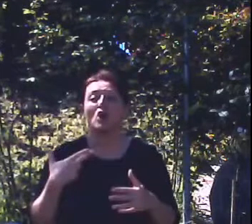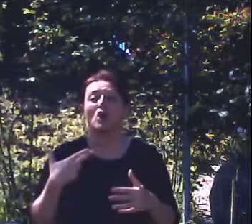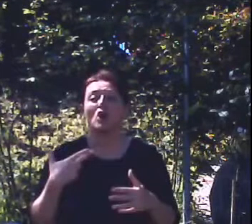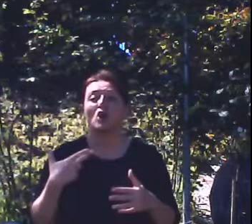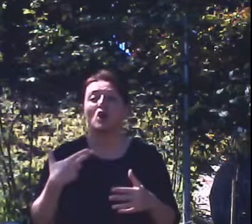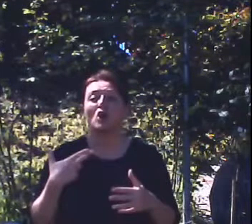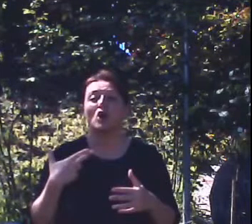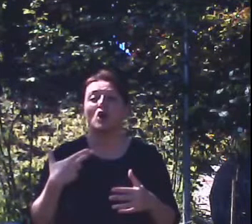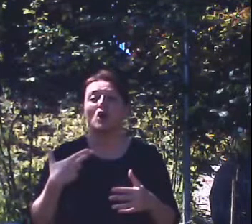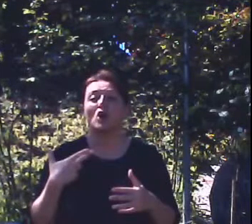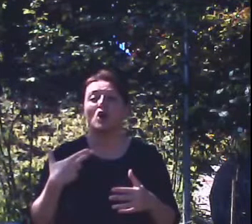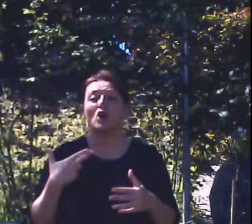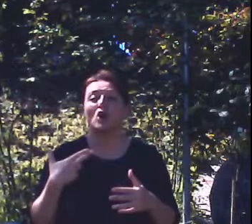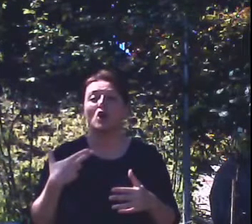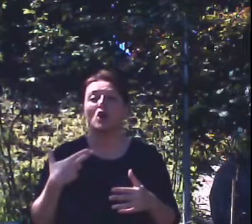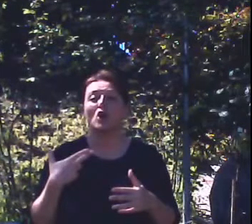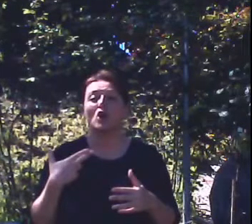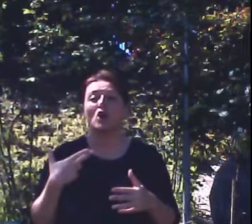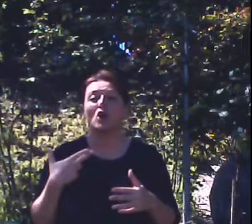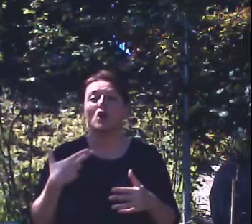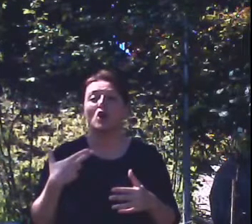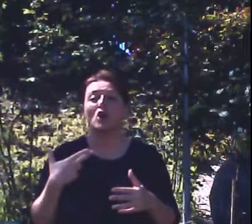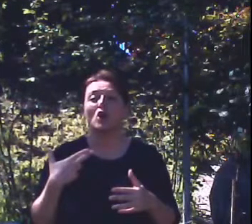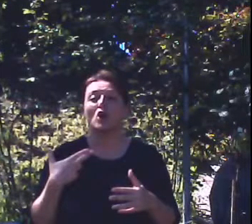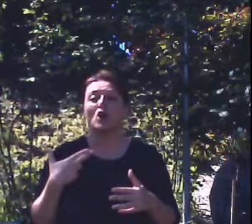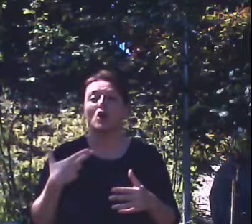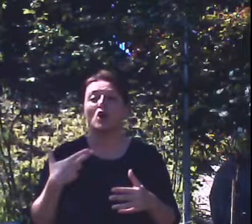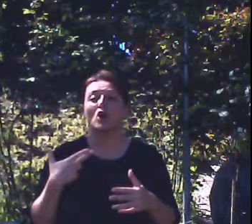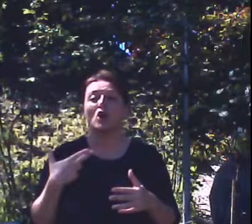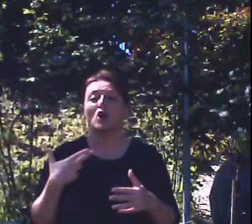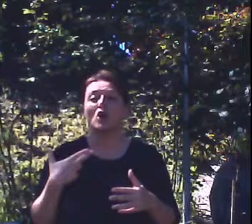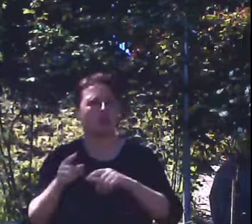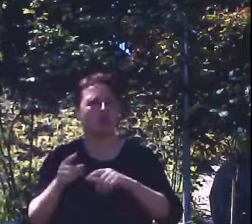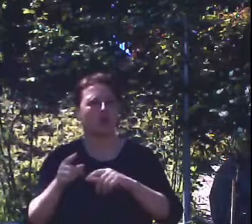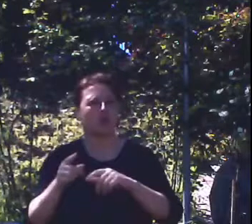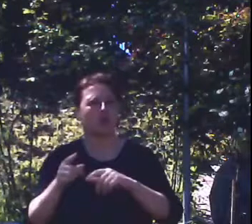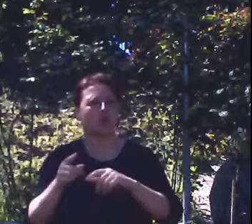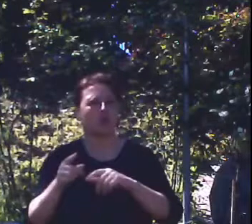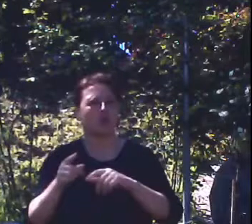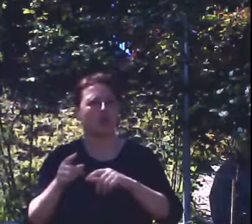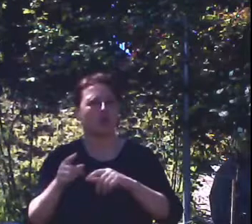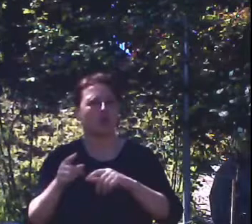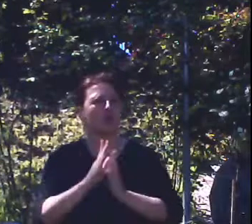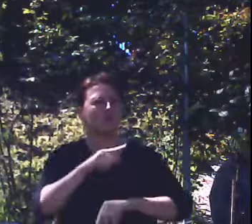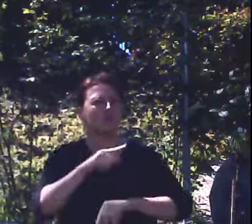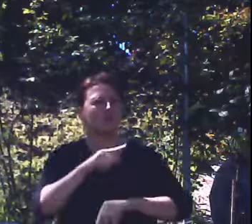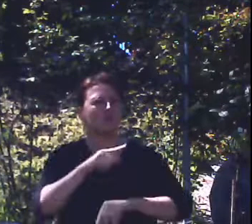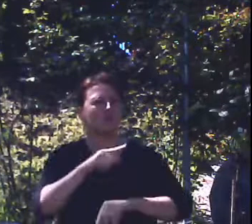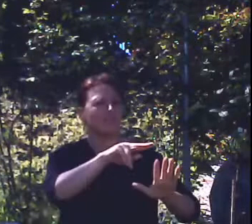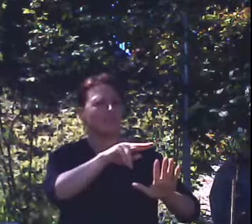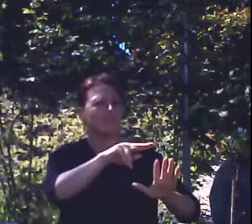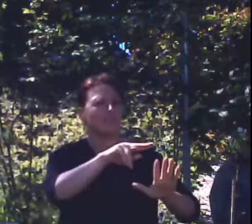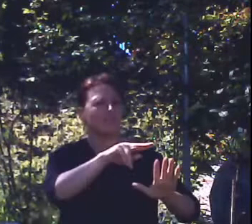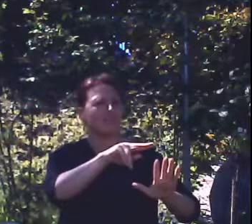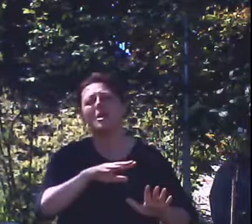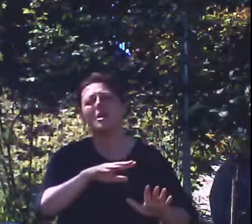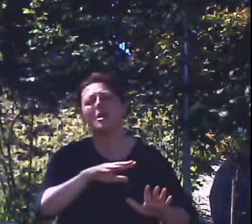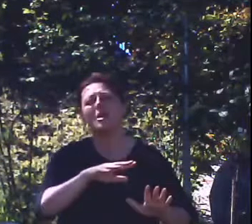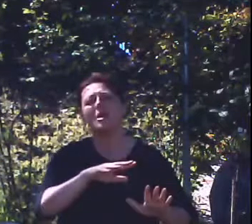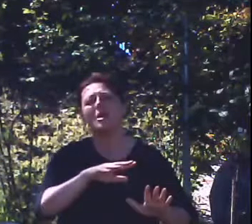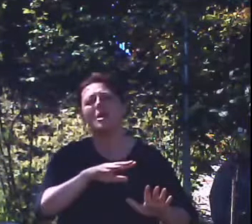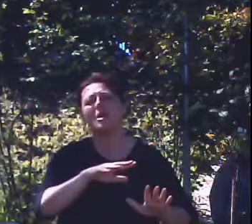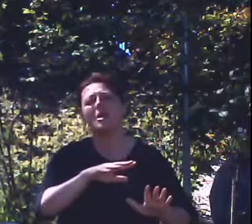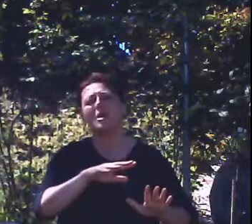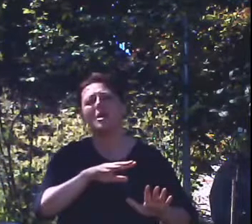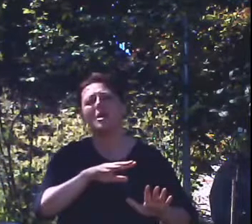qui nel cortiletto poi da luglio cambierà l'orario delle messe la messa delle 9 non ci sarà e tutte le messe saranno